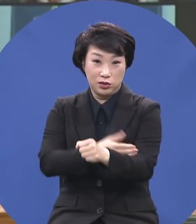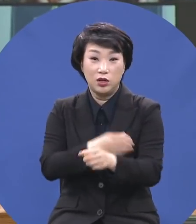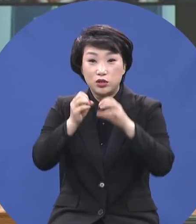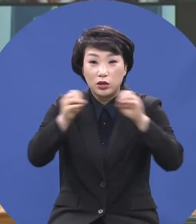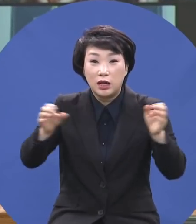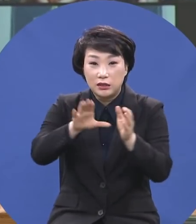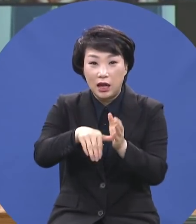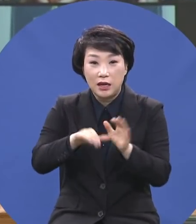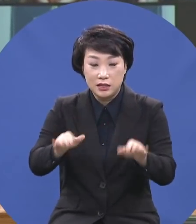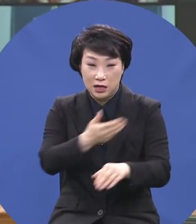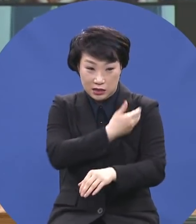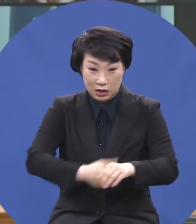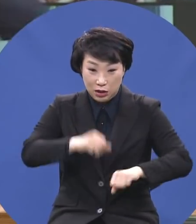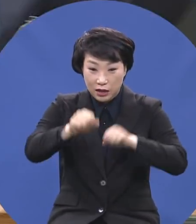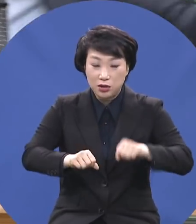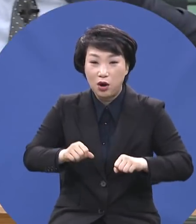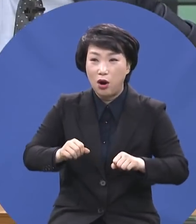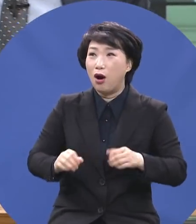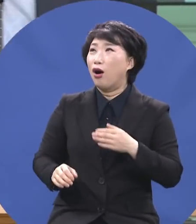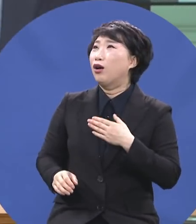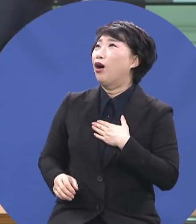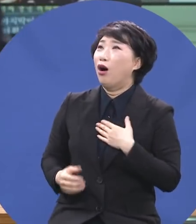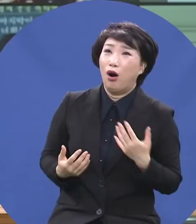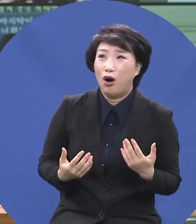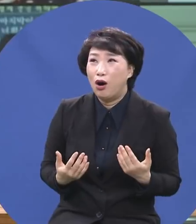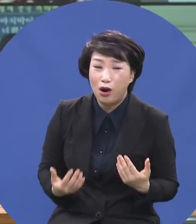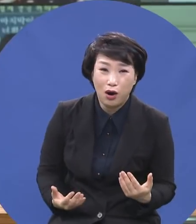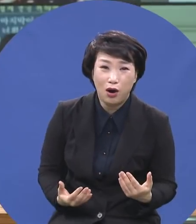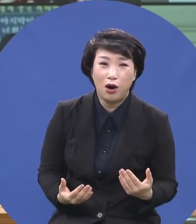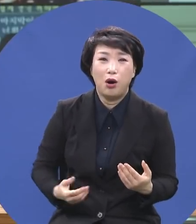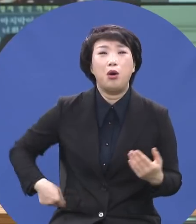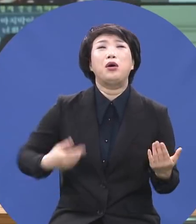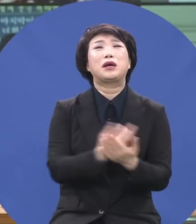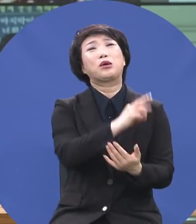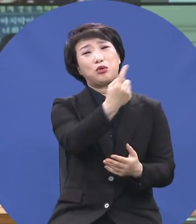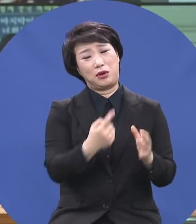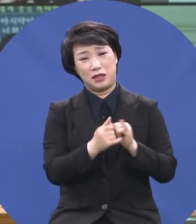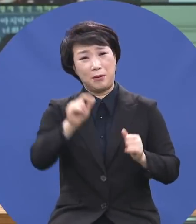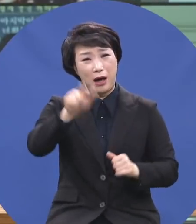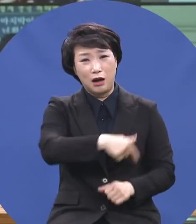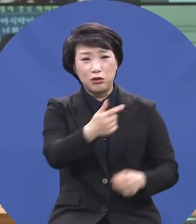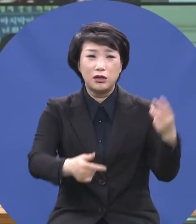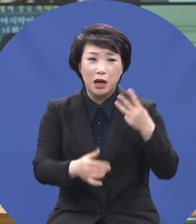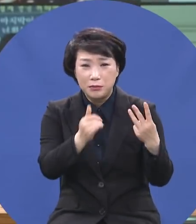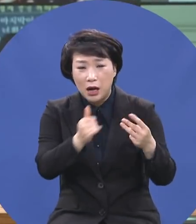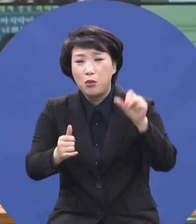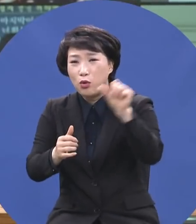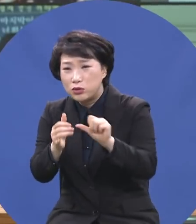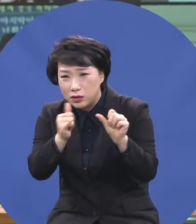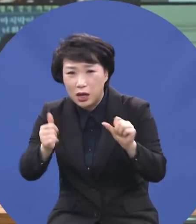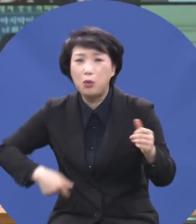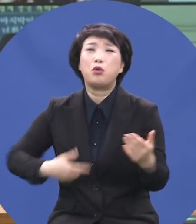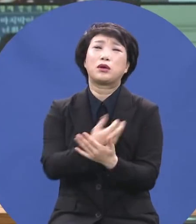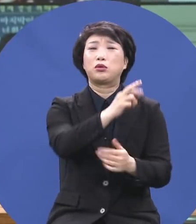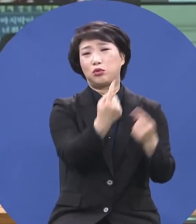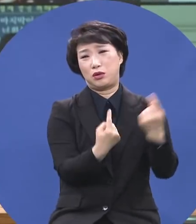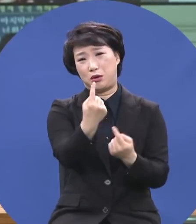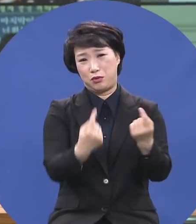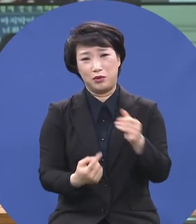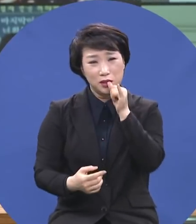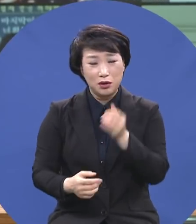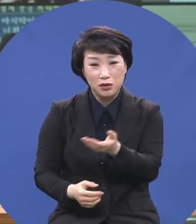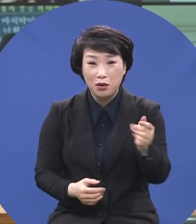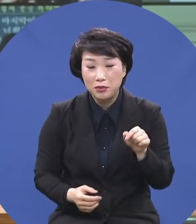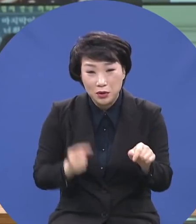때 사도행전에 어찌할꼬 하며 하루에 3,000명씩 5,000명씩 회개하고 돌아온 것은